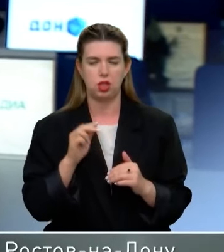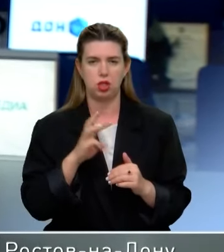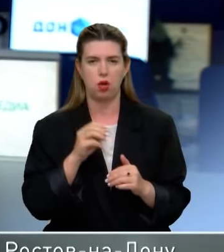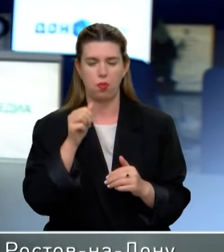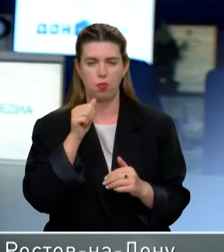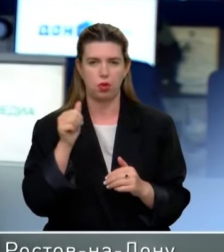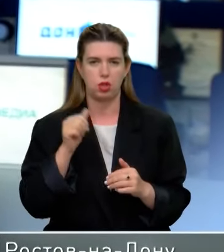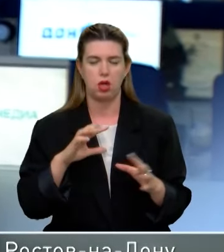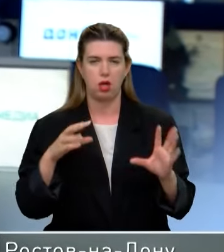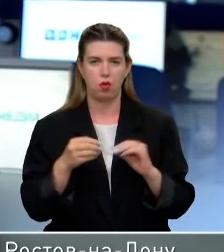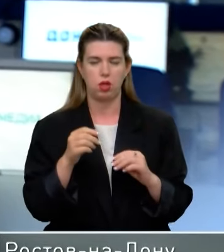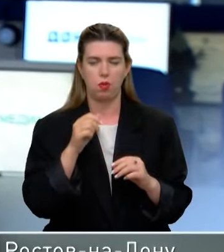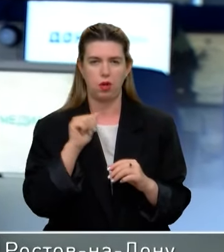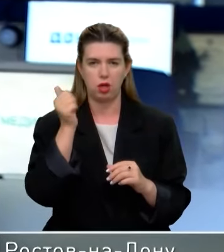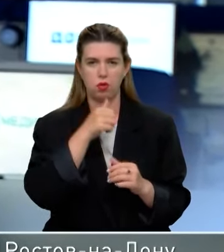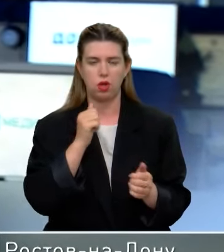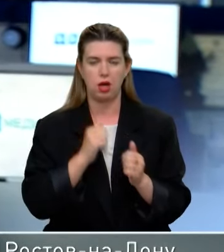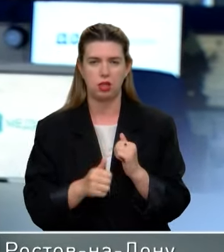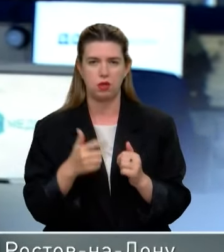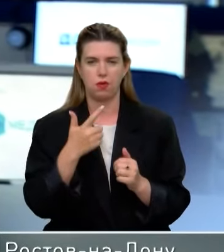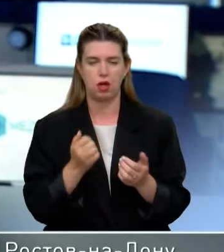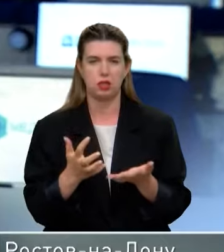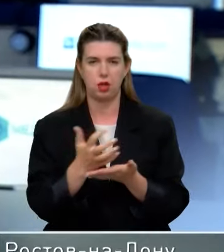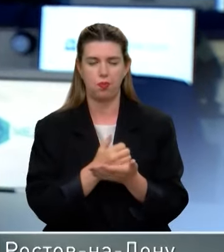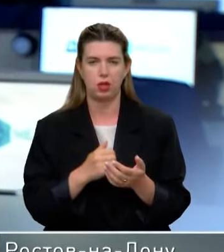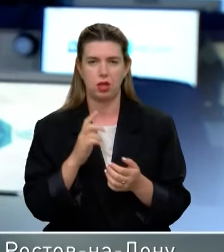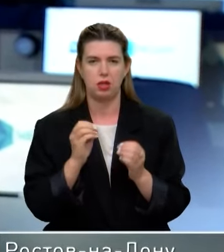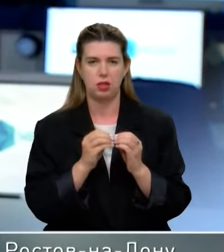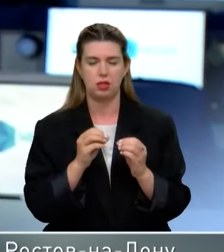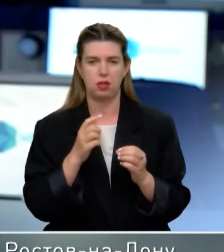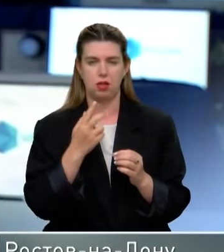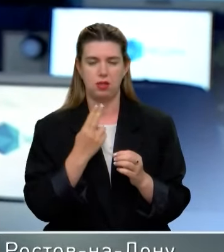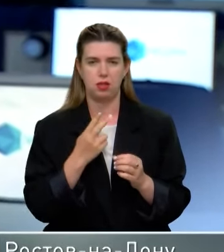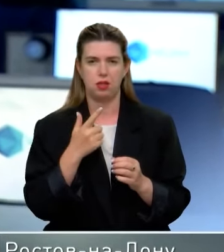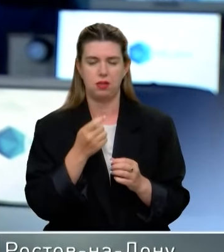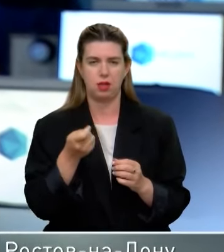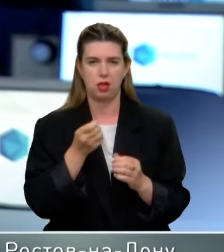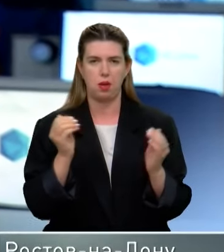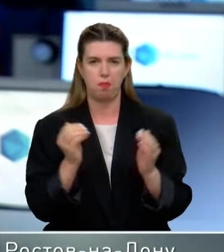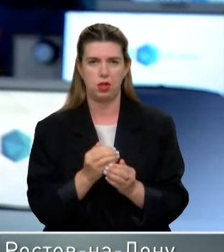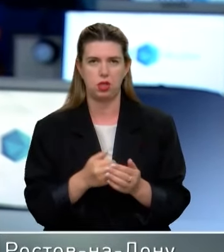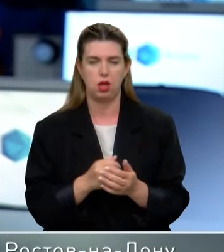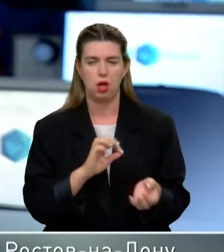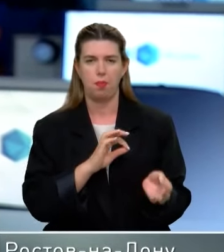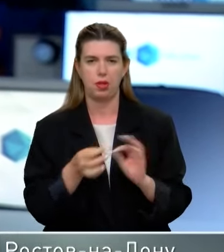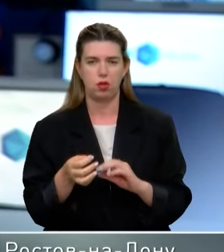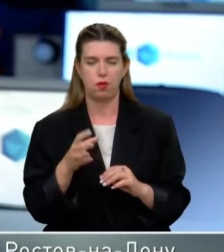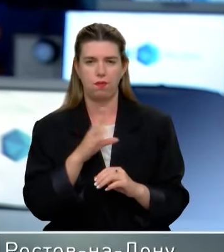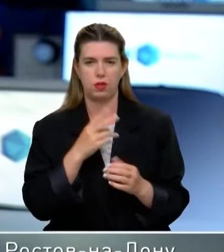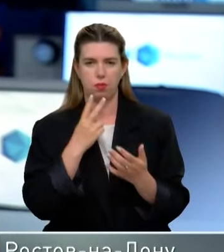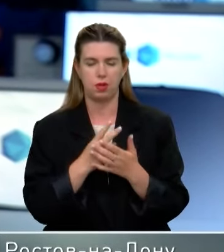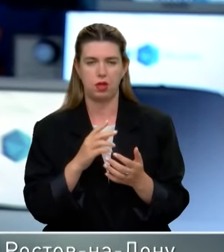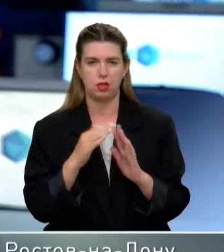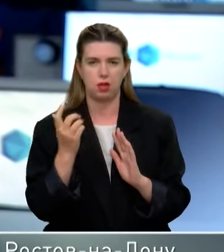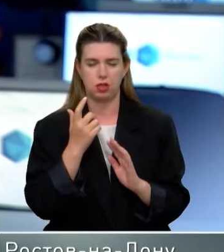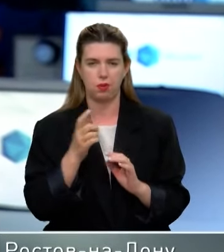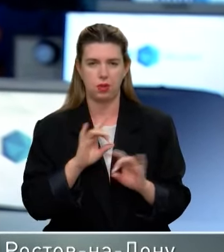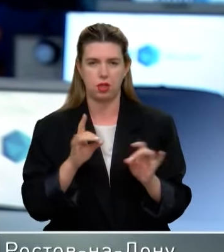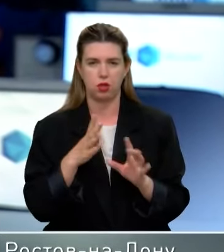прошлом рекордном году с каждого гектара собирают почти на 10 центнеров зерна меньше Подробнее об оценки аграриев расскажут